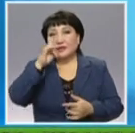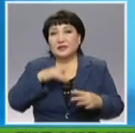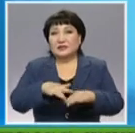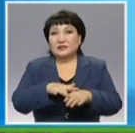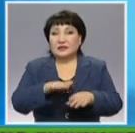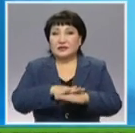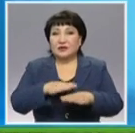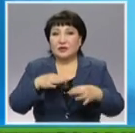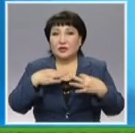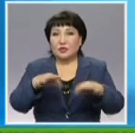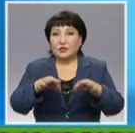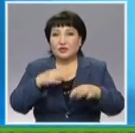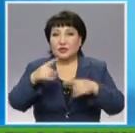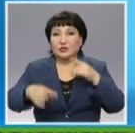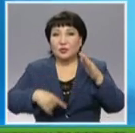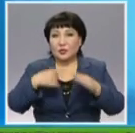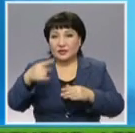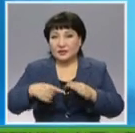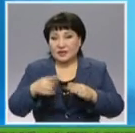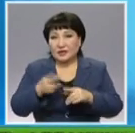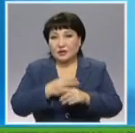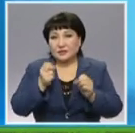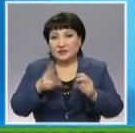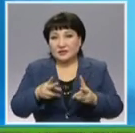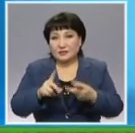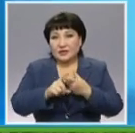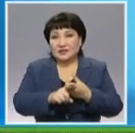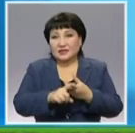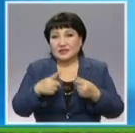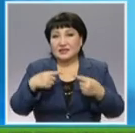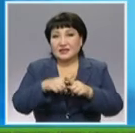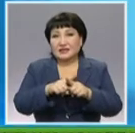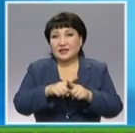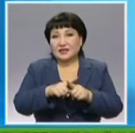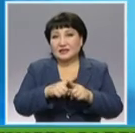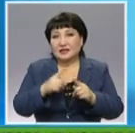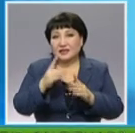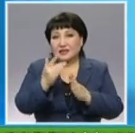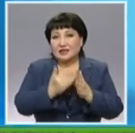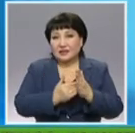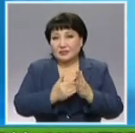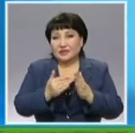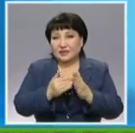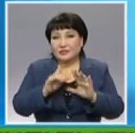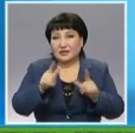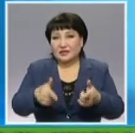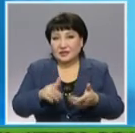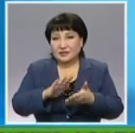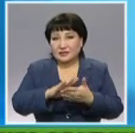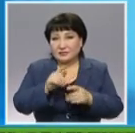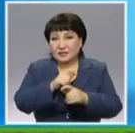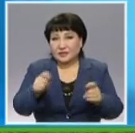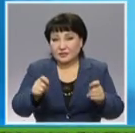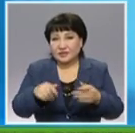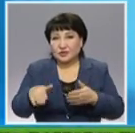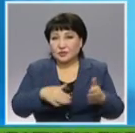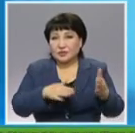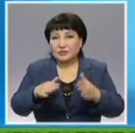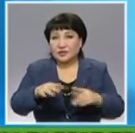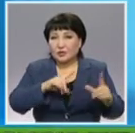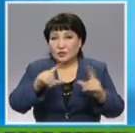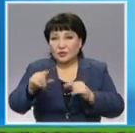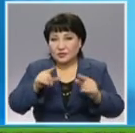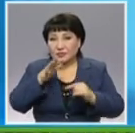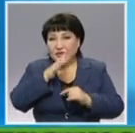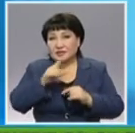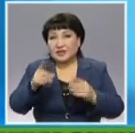Қазақстан көлікті дөңгелектерінің қауіпсіздігіне байланысты техникалық регламенттік ережеге келісім берді. Енді біздің жолдарымызда көлік қозғалысы барысында апаттар